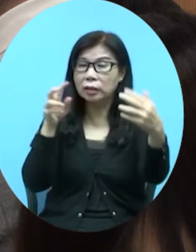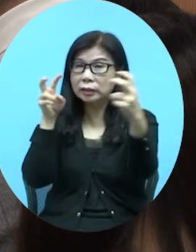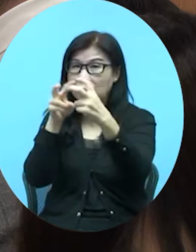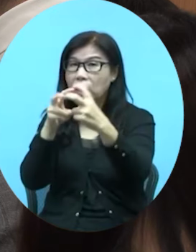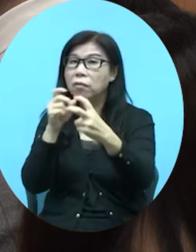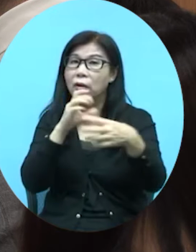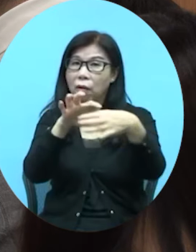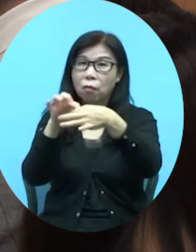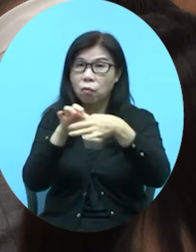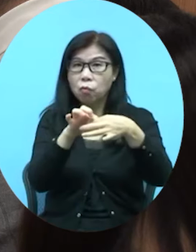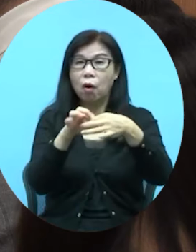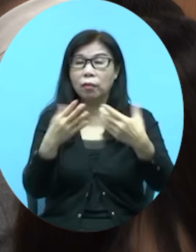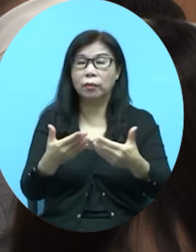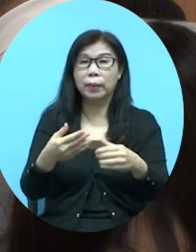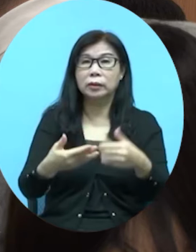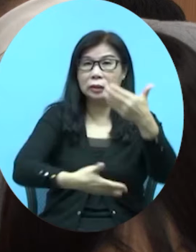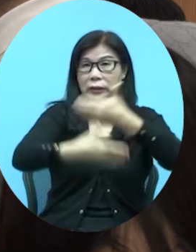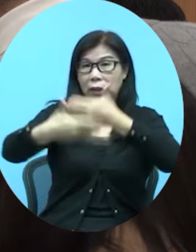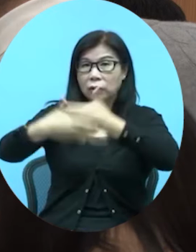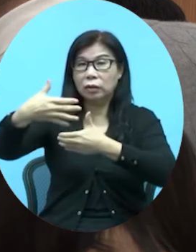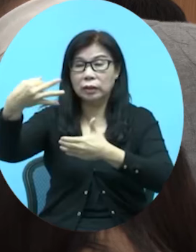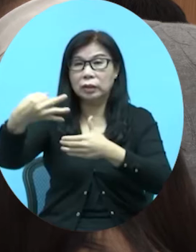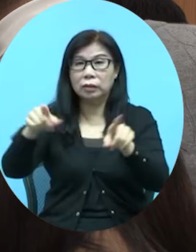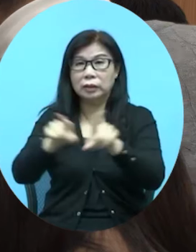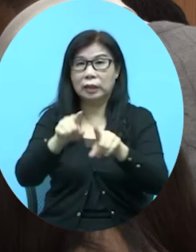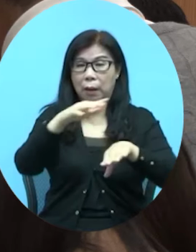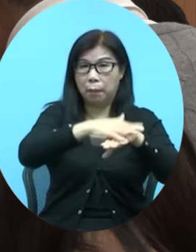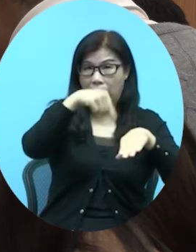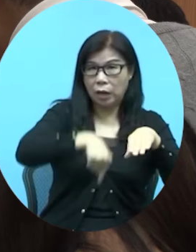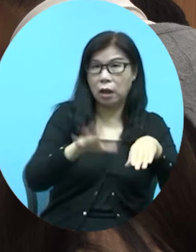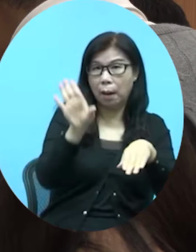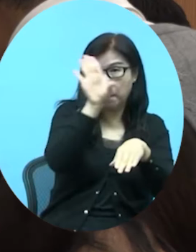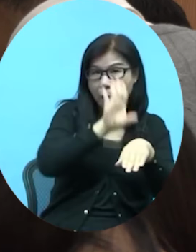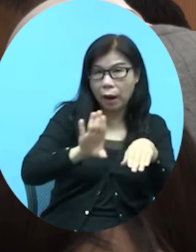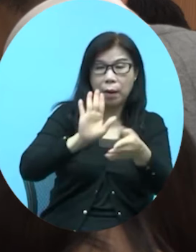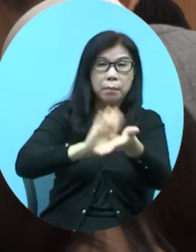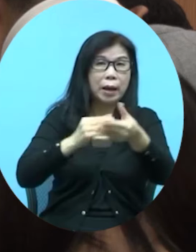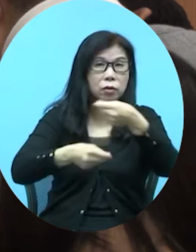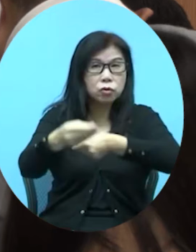有没有关联这三座大厦会不会自己都存在一些殷刑传播链